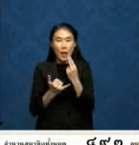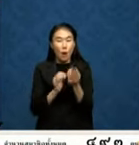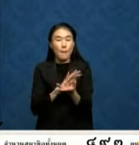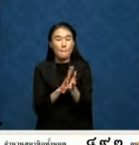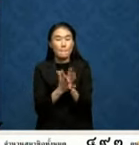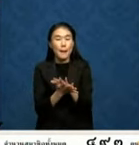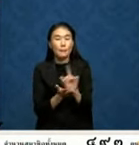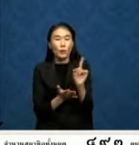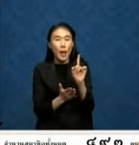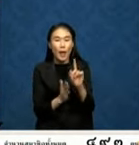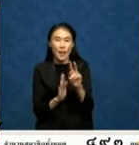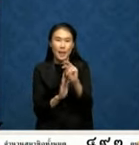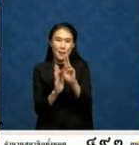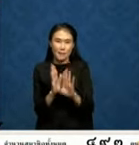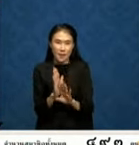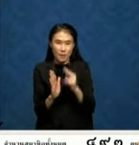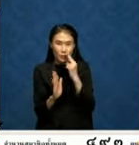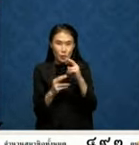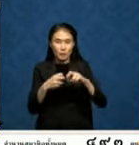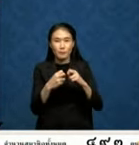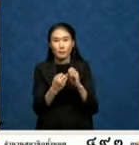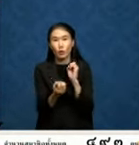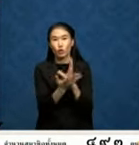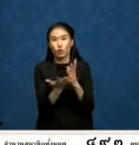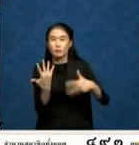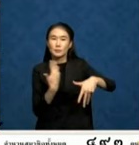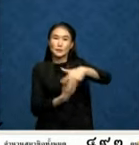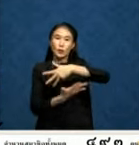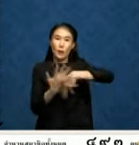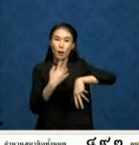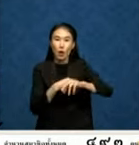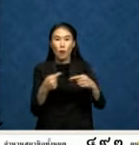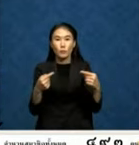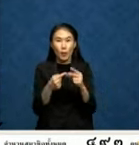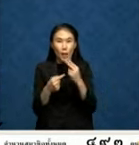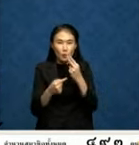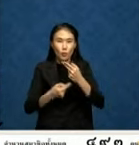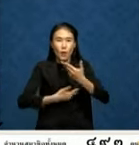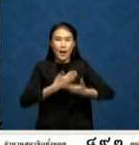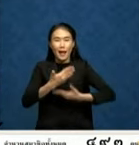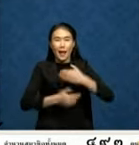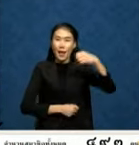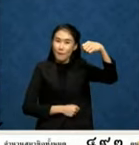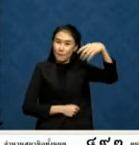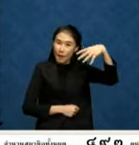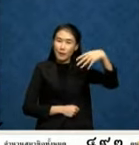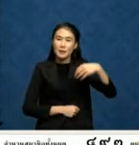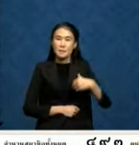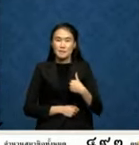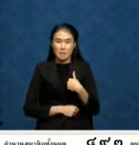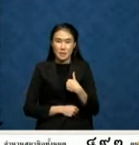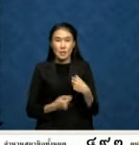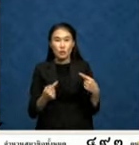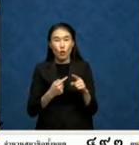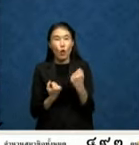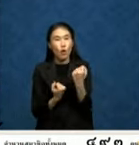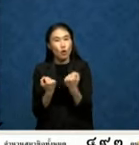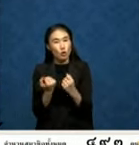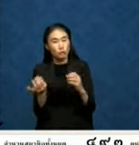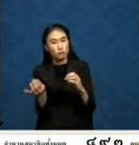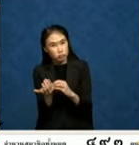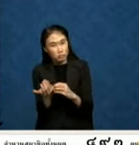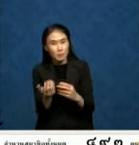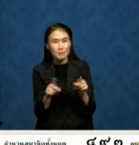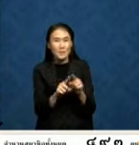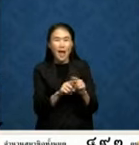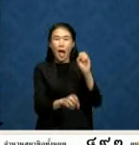งกฎระเบียบเพื่อกำกับผลกระทบสิ่งแวดล้อมจากการประกอบกิจการไฟฟ้าทั้งที่เกี่ยวกับการใช้ขยะมูลฝ